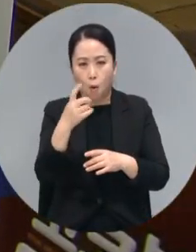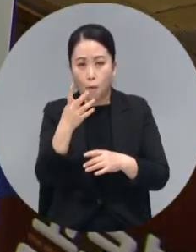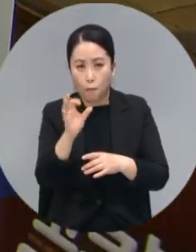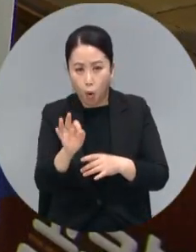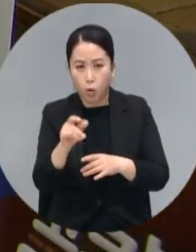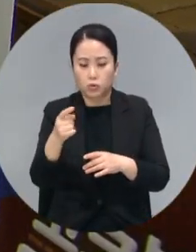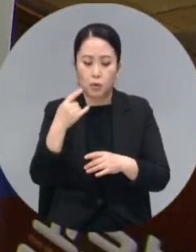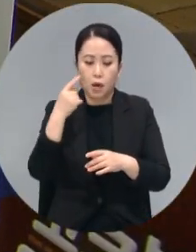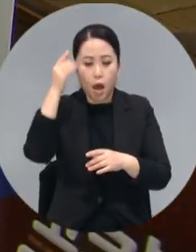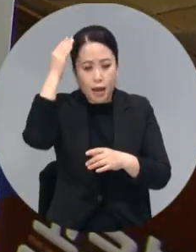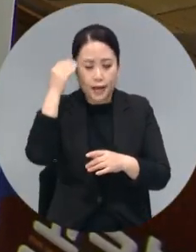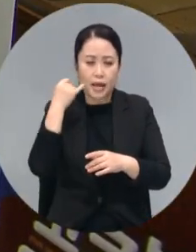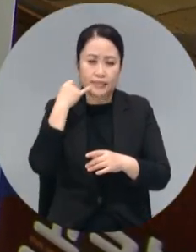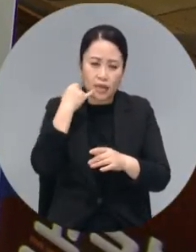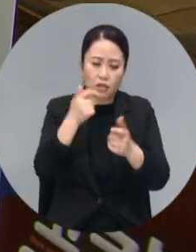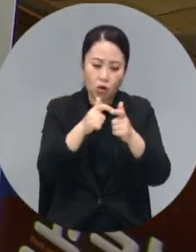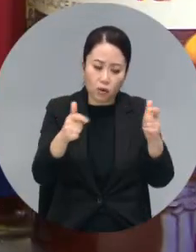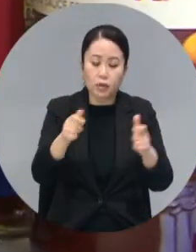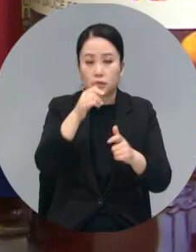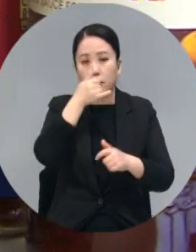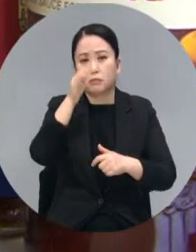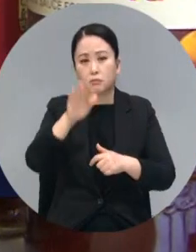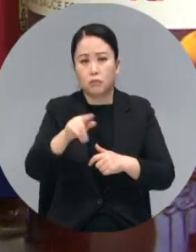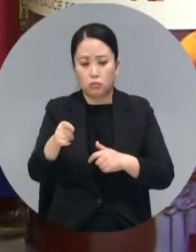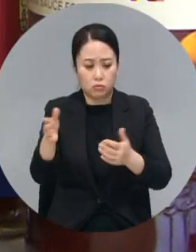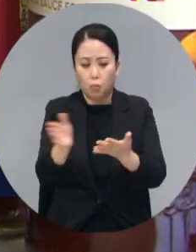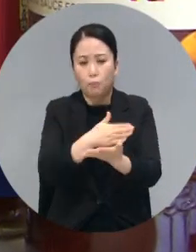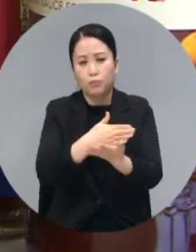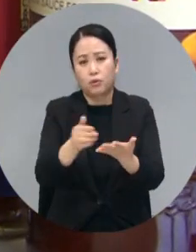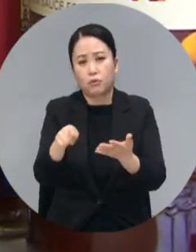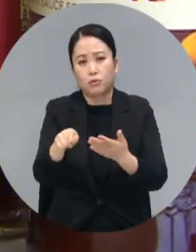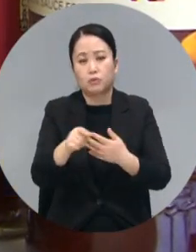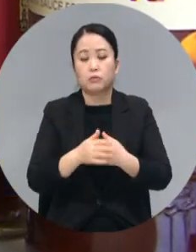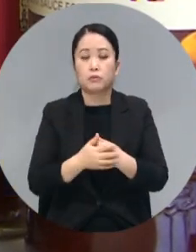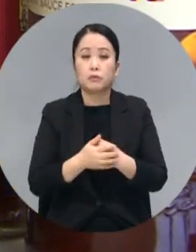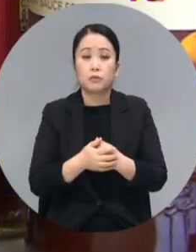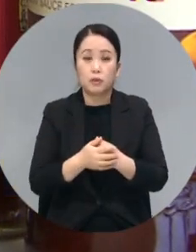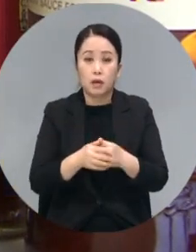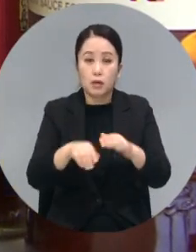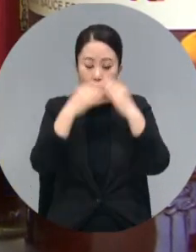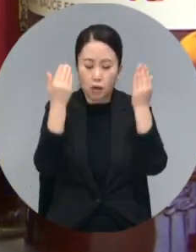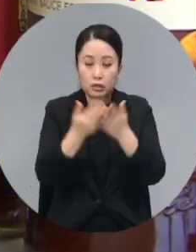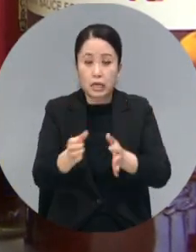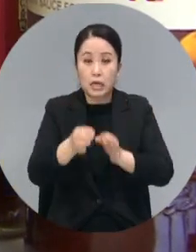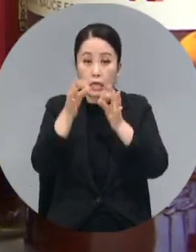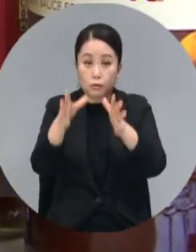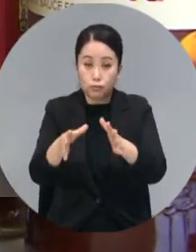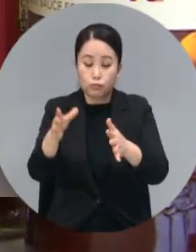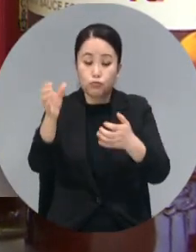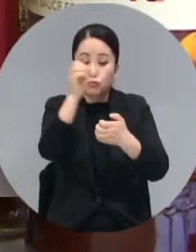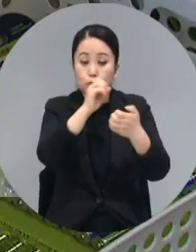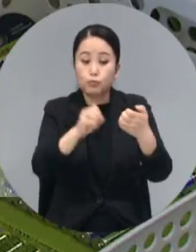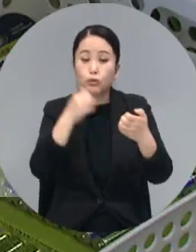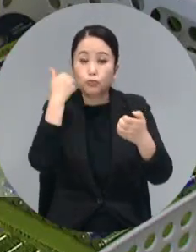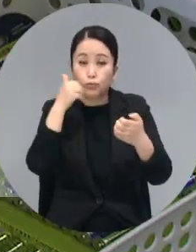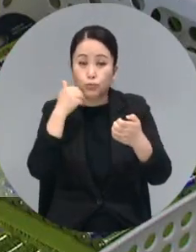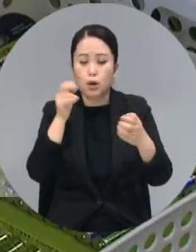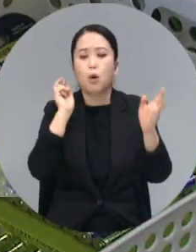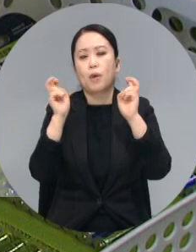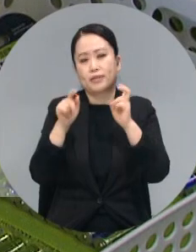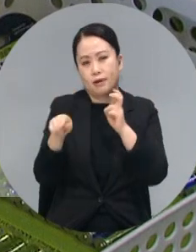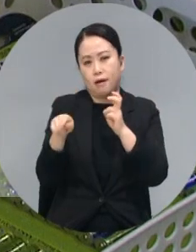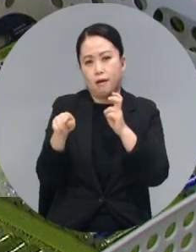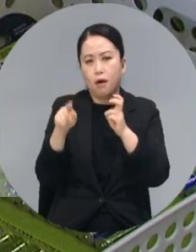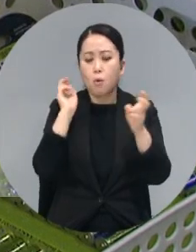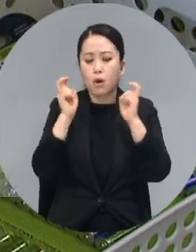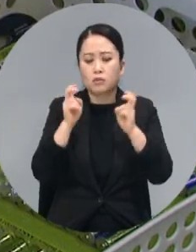휴지도 있고 뭐, 근데 지금은 거의 전혀 없어요 여기에. 전체 기부의 90%를 차지하는 기업 후원이 크게